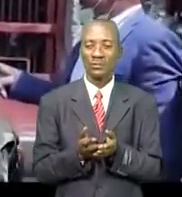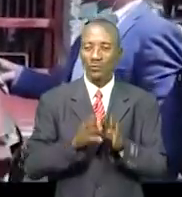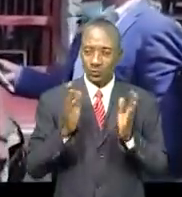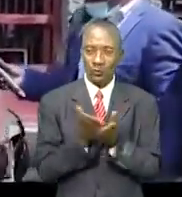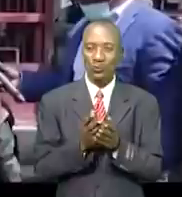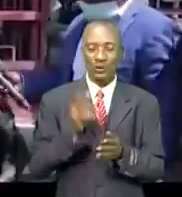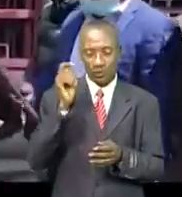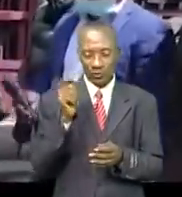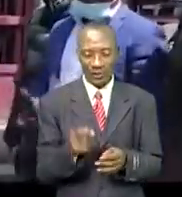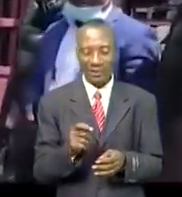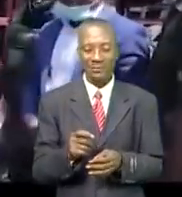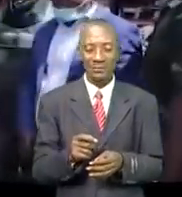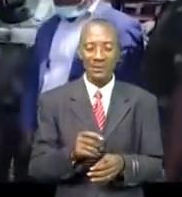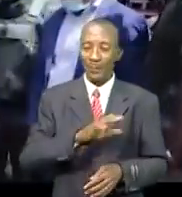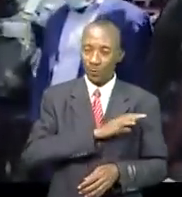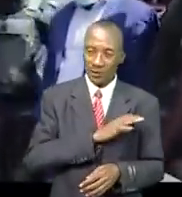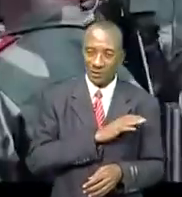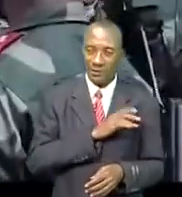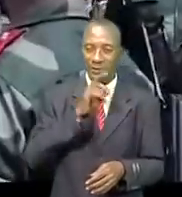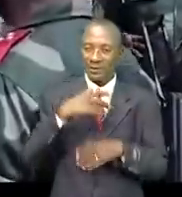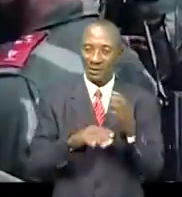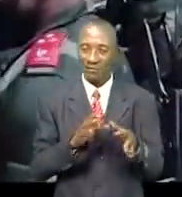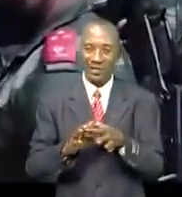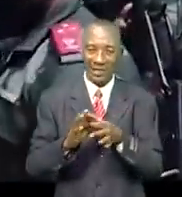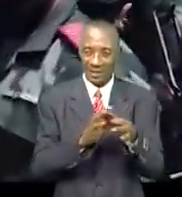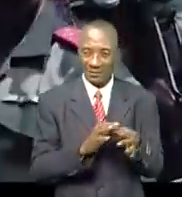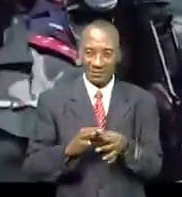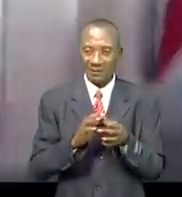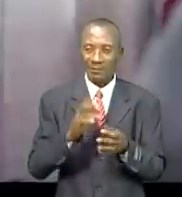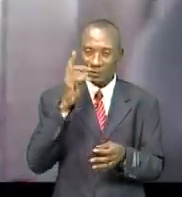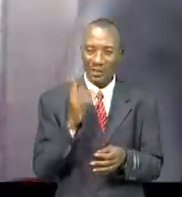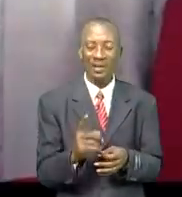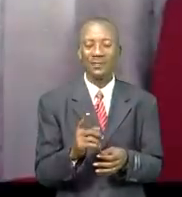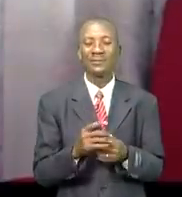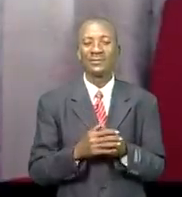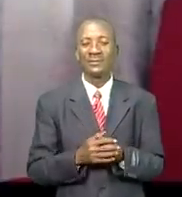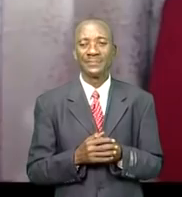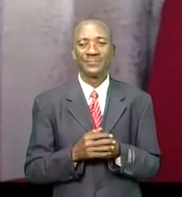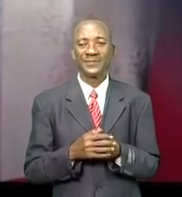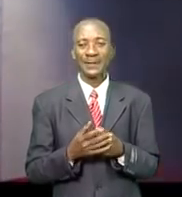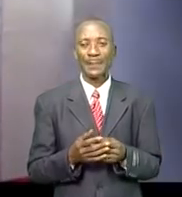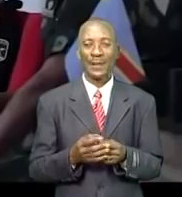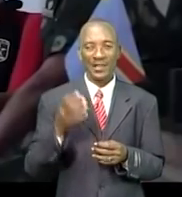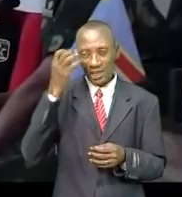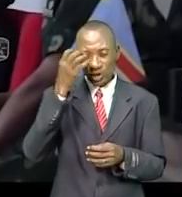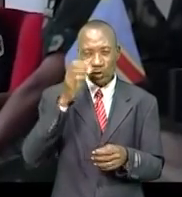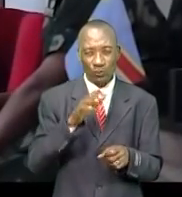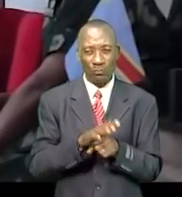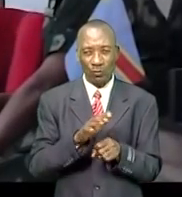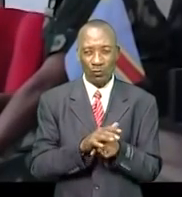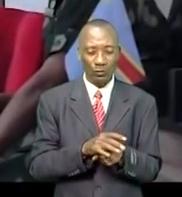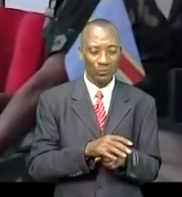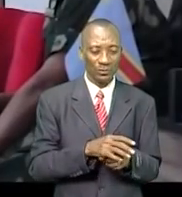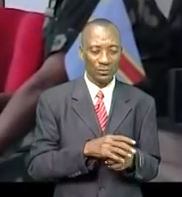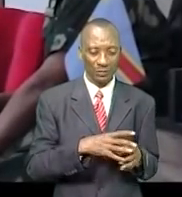sortir de cette rencontre, ces officiers se sont abstenus de répondre à nos questions. Autant ces généraux se sont retranchés au bureau du commandant